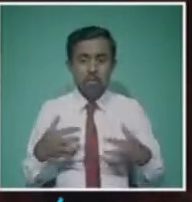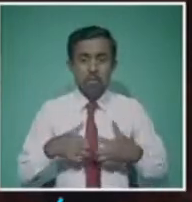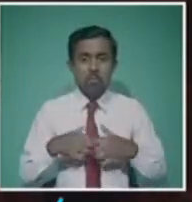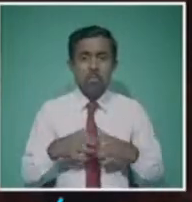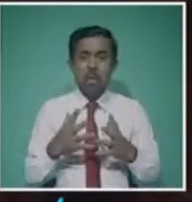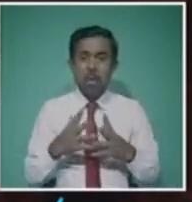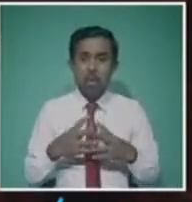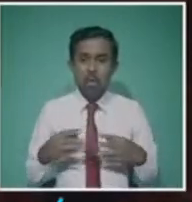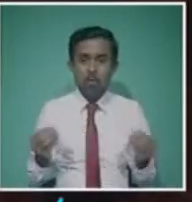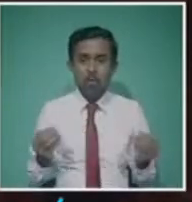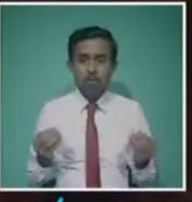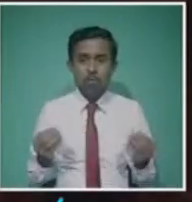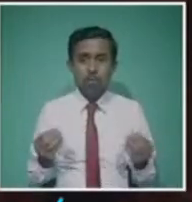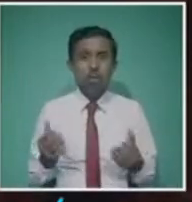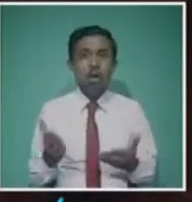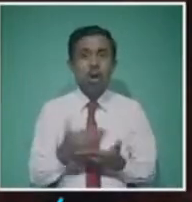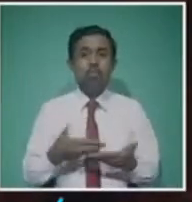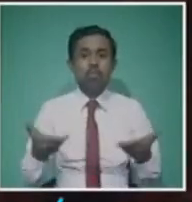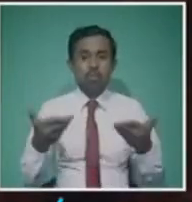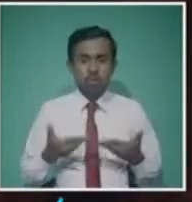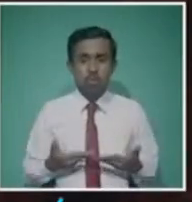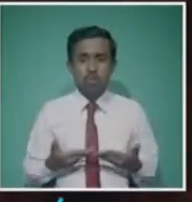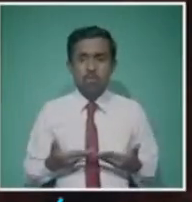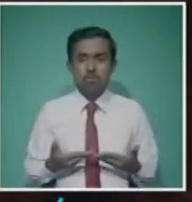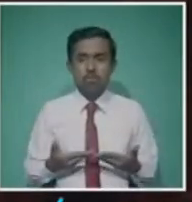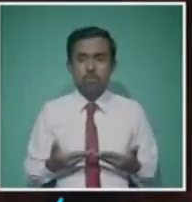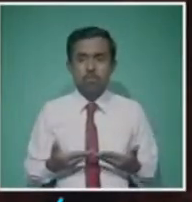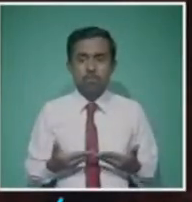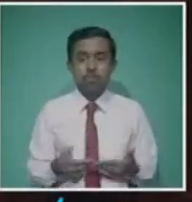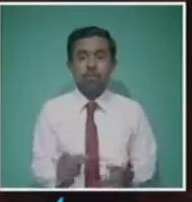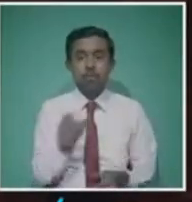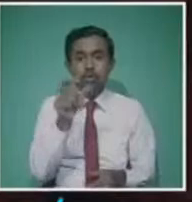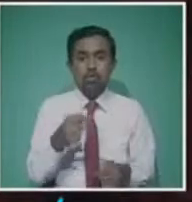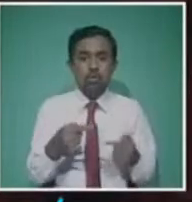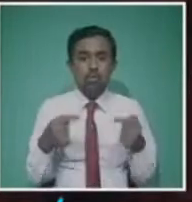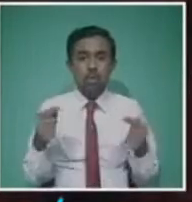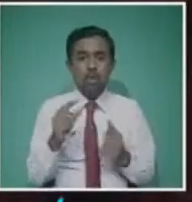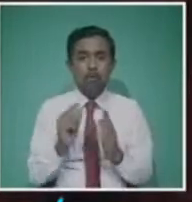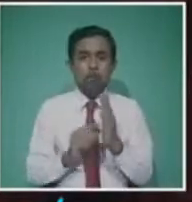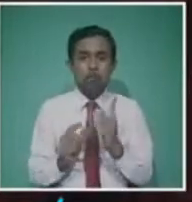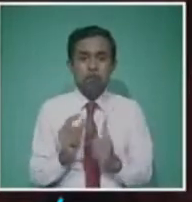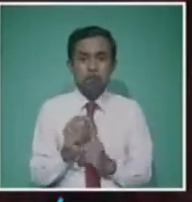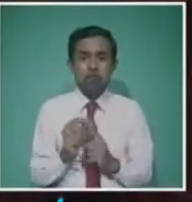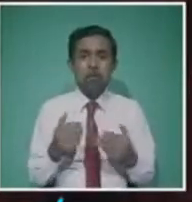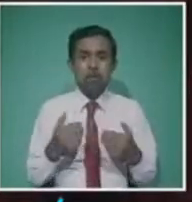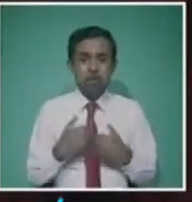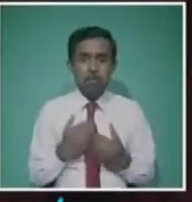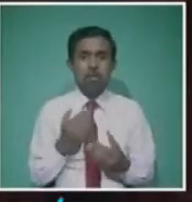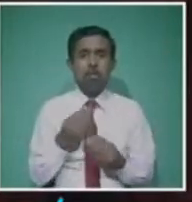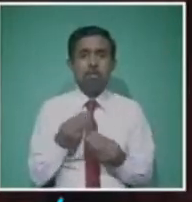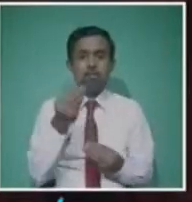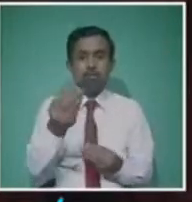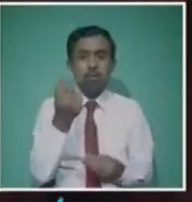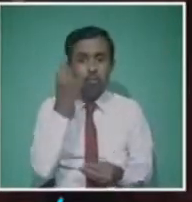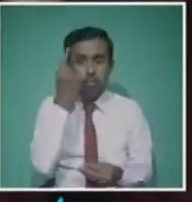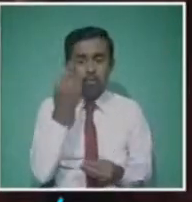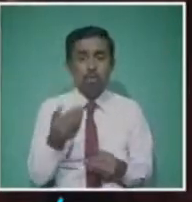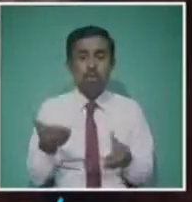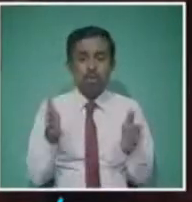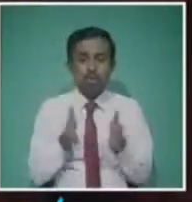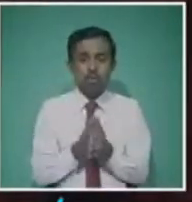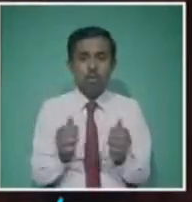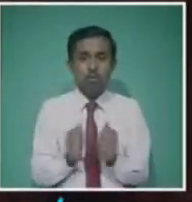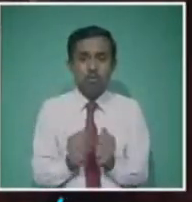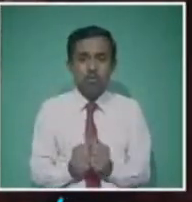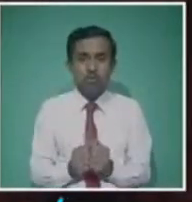ගොඩ ගන්න කවුරුත් එකතු වෙන්න කියලා. එතුමා විපක්ෂයේ මන්ත්‍රීවරයෙක් විදියට ඉන්නකොට තමයි අපි ඉදිරිපත් කරපු යෝජනාවට එතුමත් එකතු වෙලා මේ